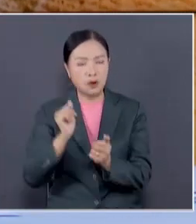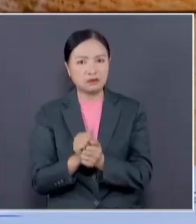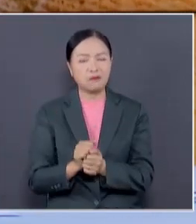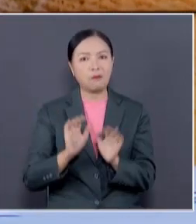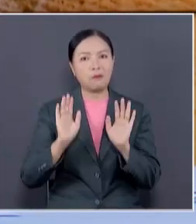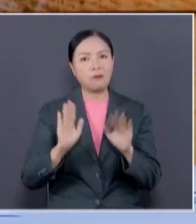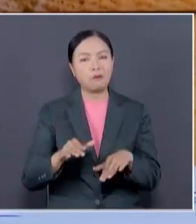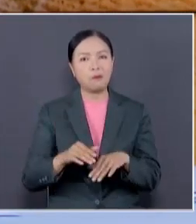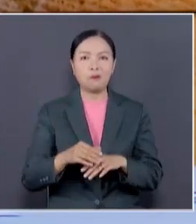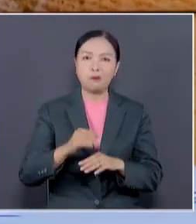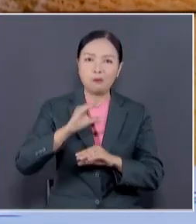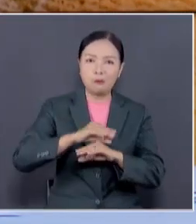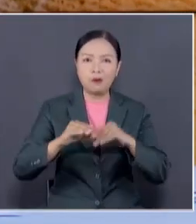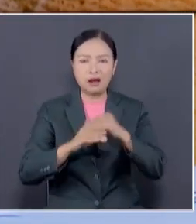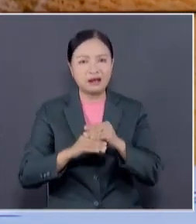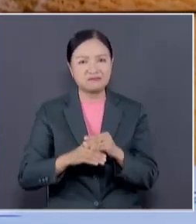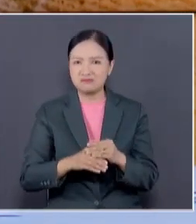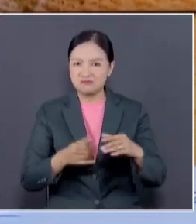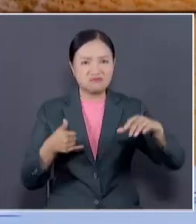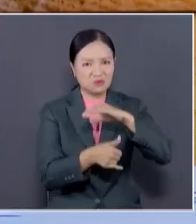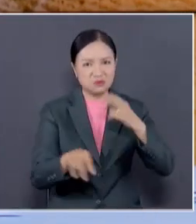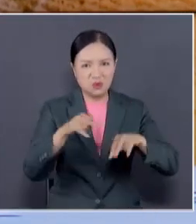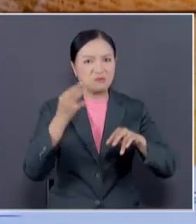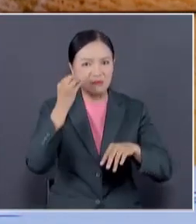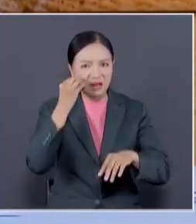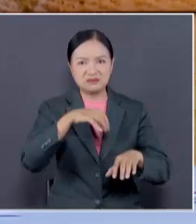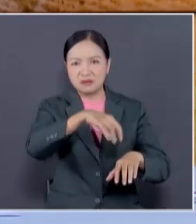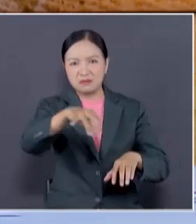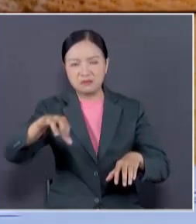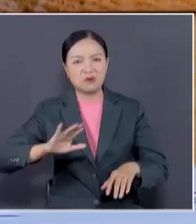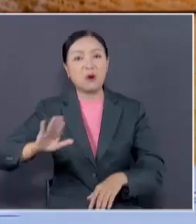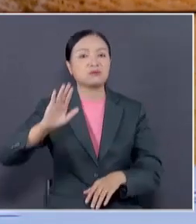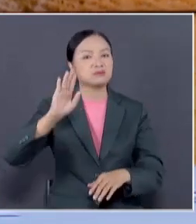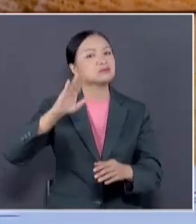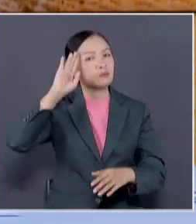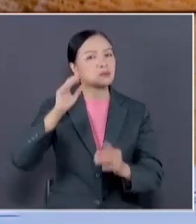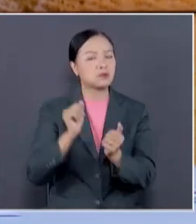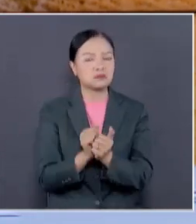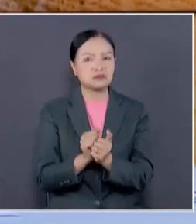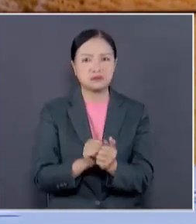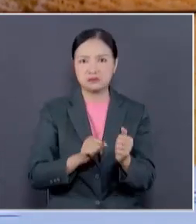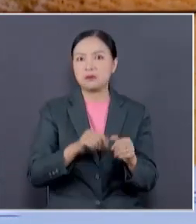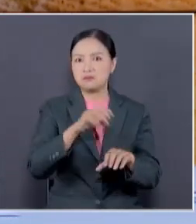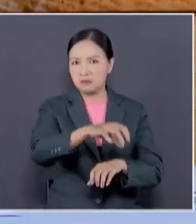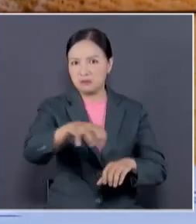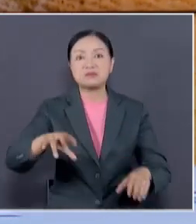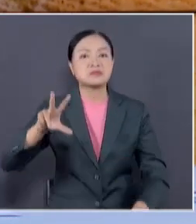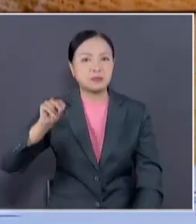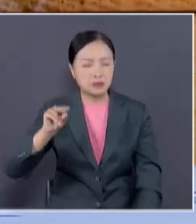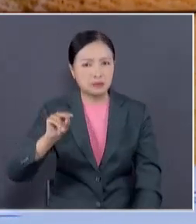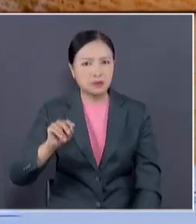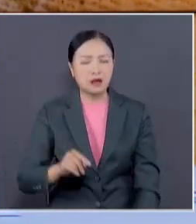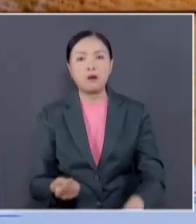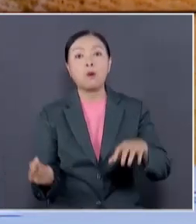ลีนนิ่งกวาดบ้านตำรวจฮะและตรวจค้นกว่า30จุดทั่วประเทศโดยเฉพาะอย่างยิ่งจุดที่พาคุณผู้ชมไปนี้ไม่ต้อง